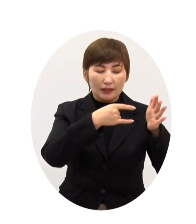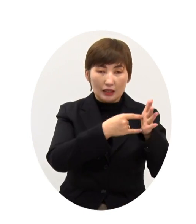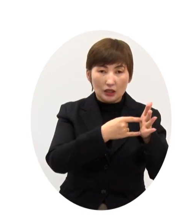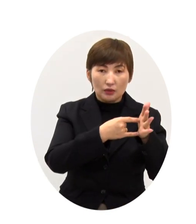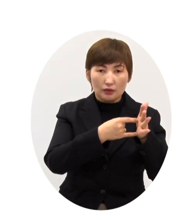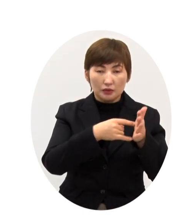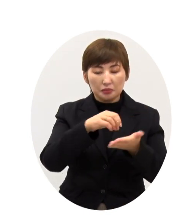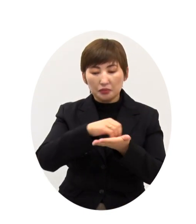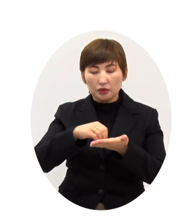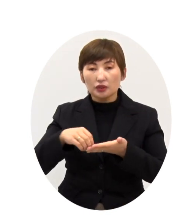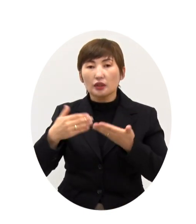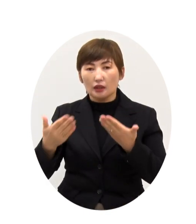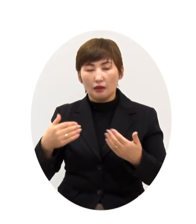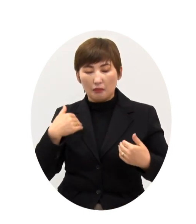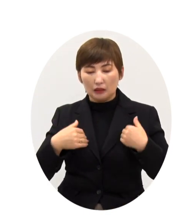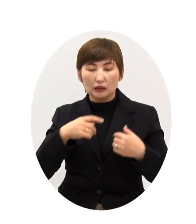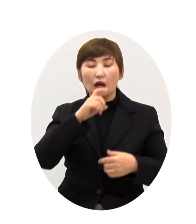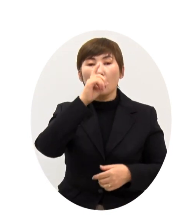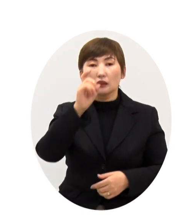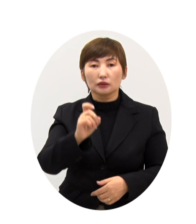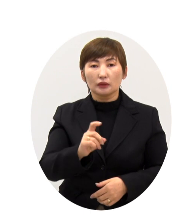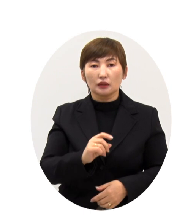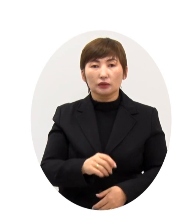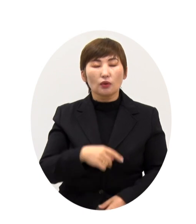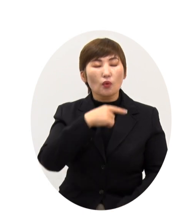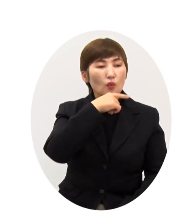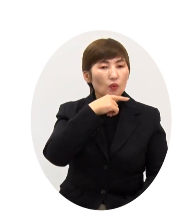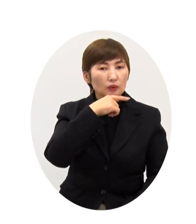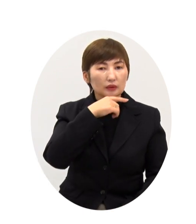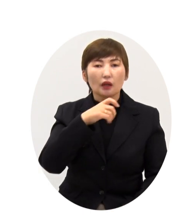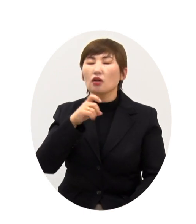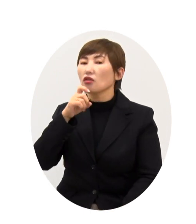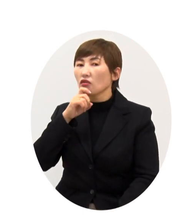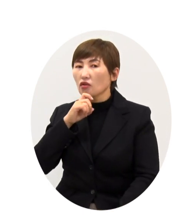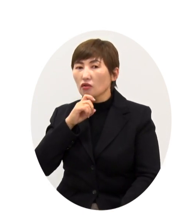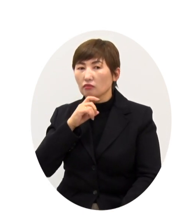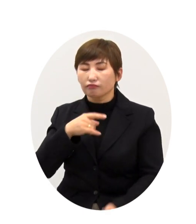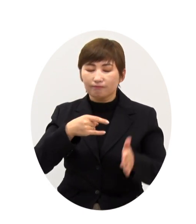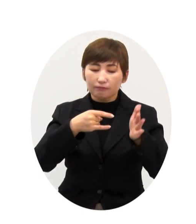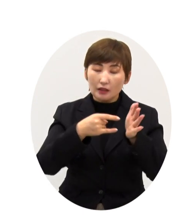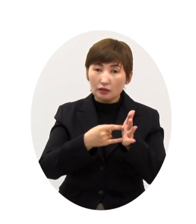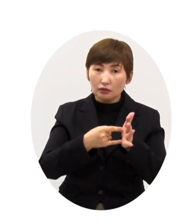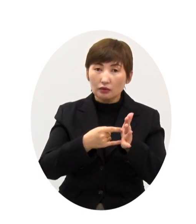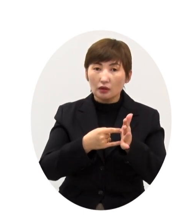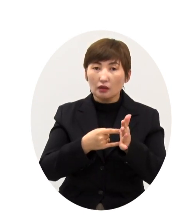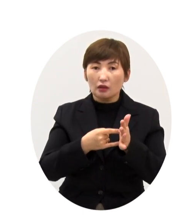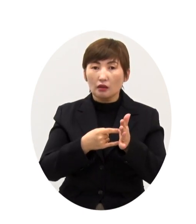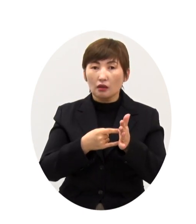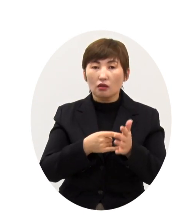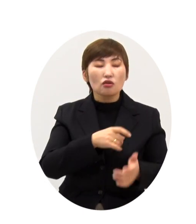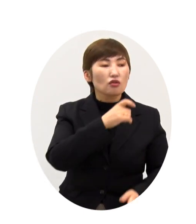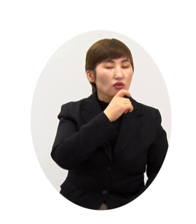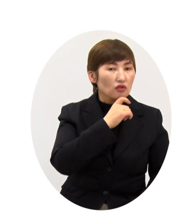хэсэгтэй харьцуулан бичээрэй. Багш нь асуултыг асууя. За улаан өнгөтэй хэсгийг хөх өнгийн хэсэгтэй харьцуулбал